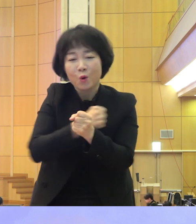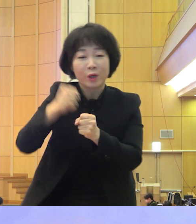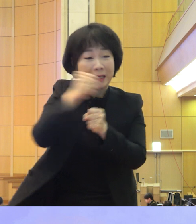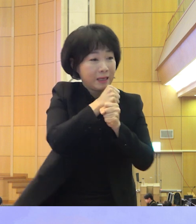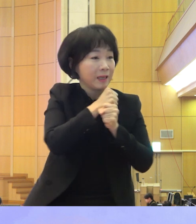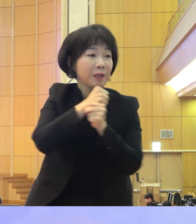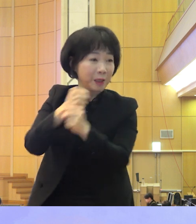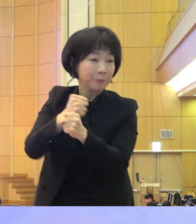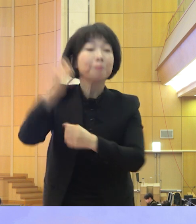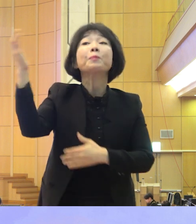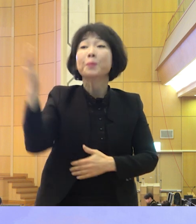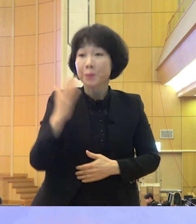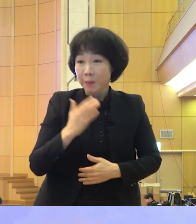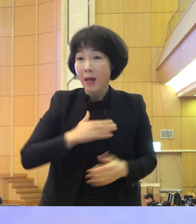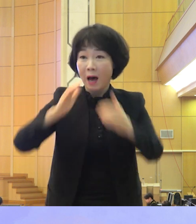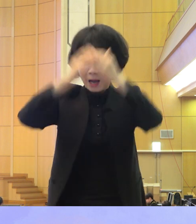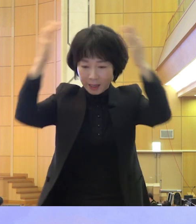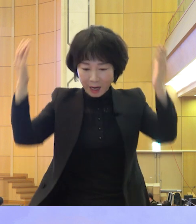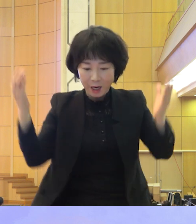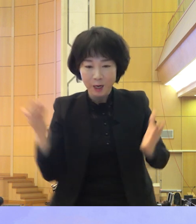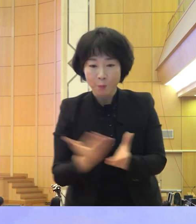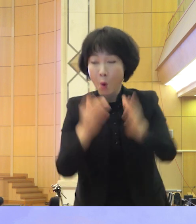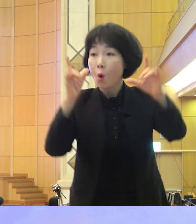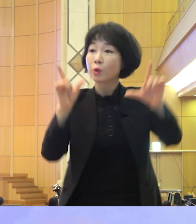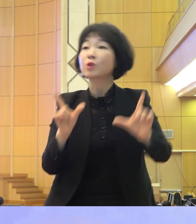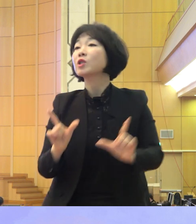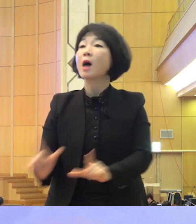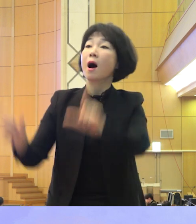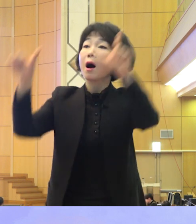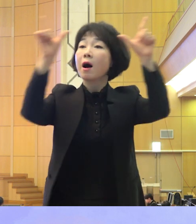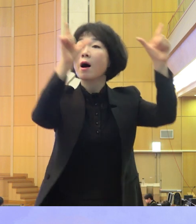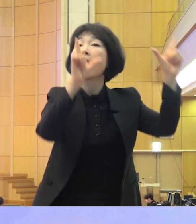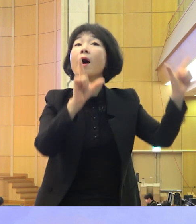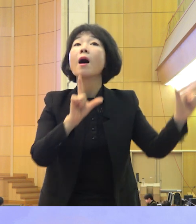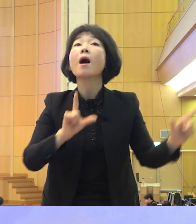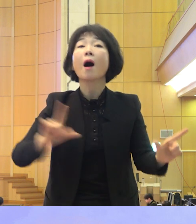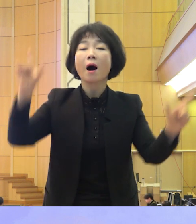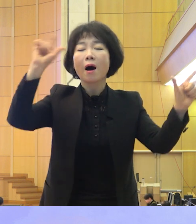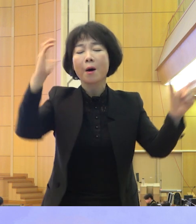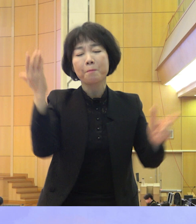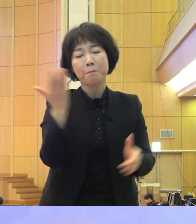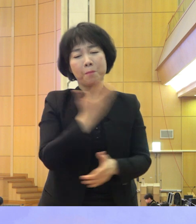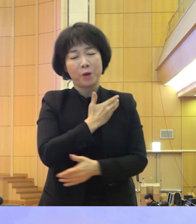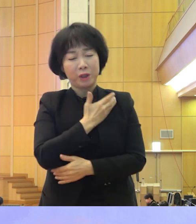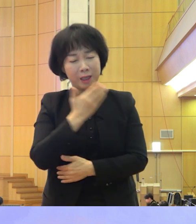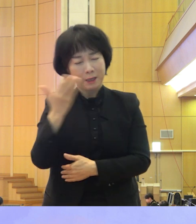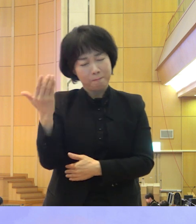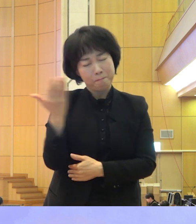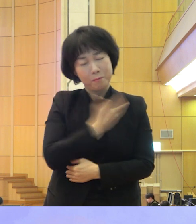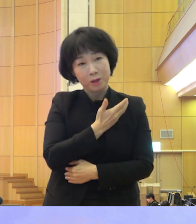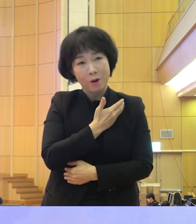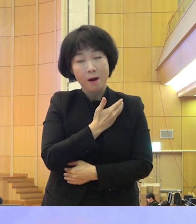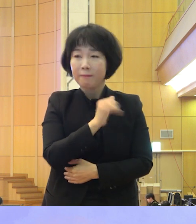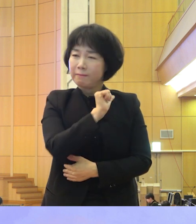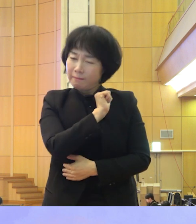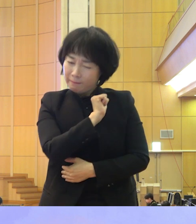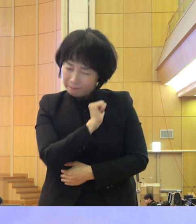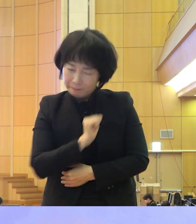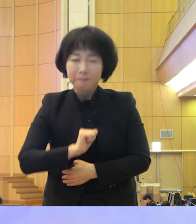주께 묶인 나의 모든 삶